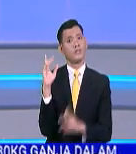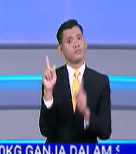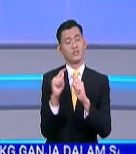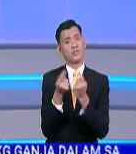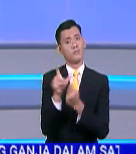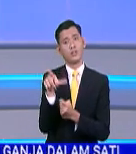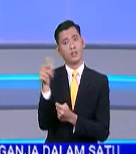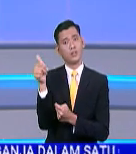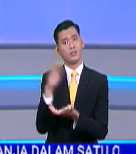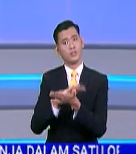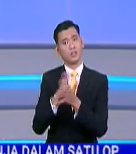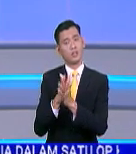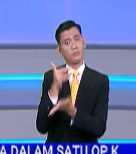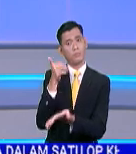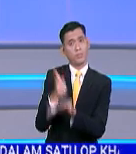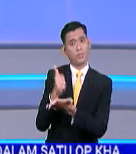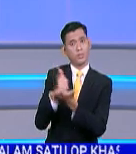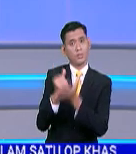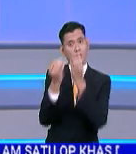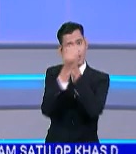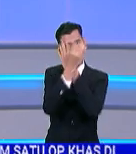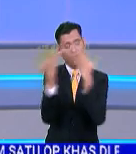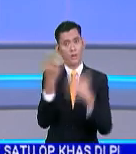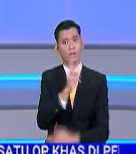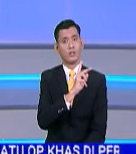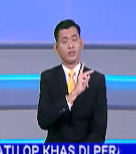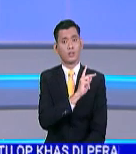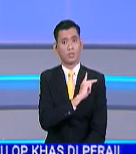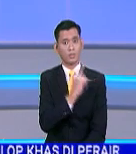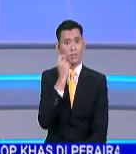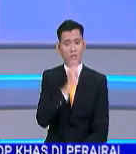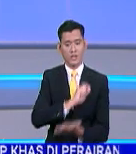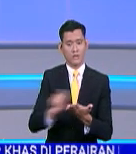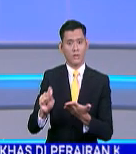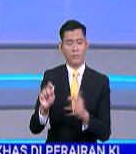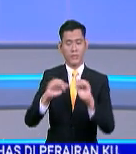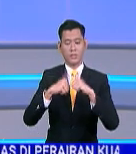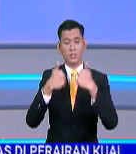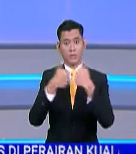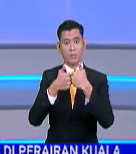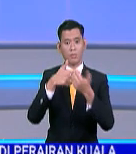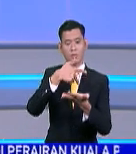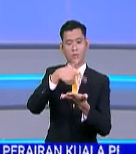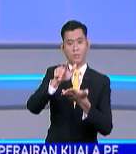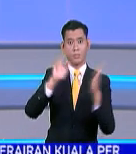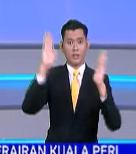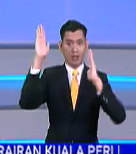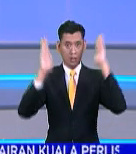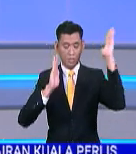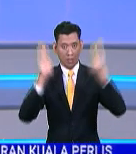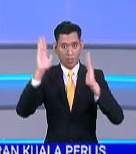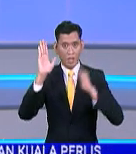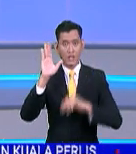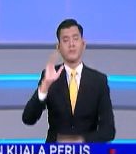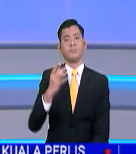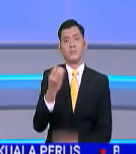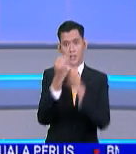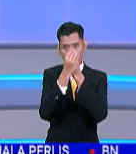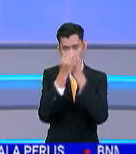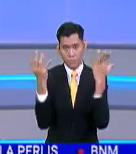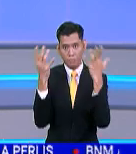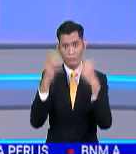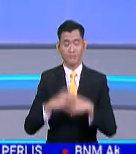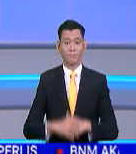pembantunya. Perkara tersebut disuarakan oleh Setiausaha Agung Persatuan Bola Sepak Malaysia FM, Muhammad Saifuddin Abu